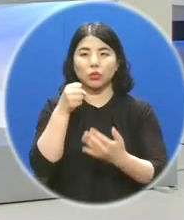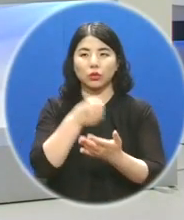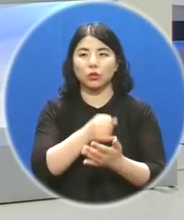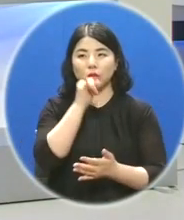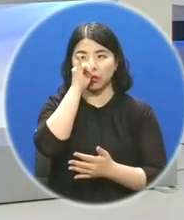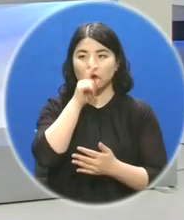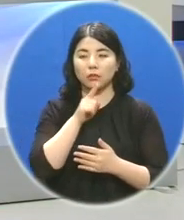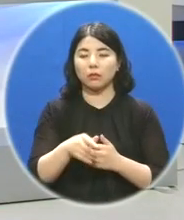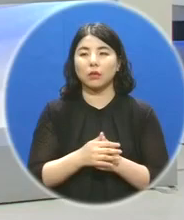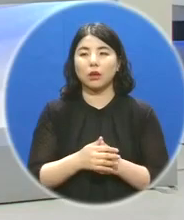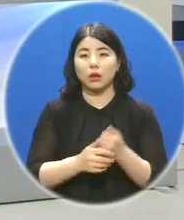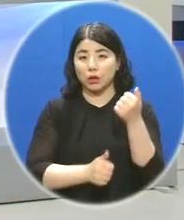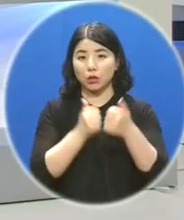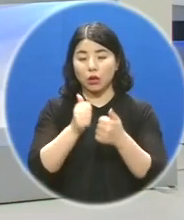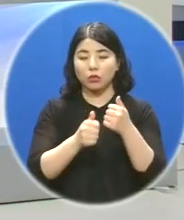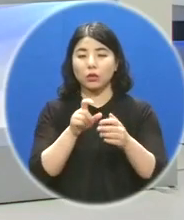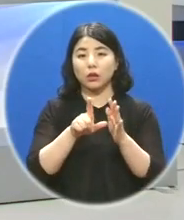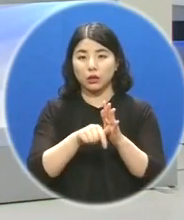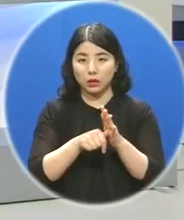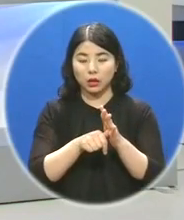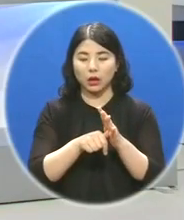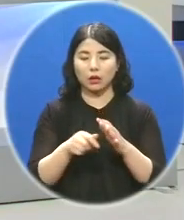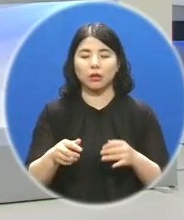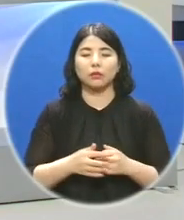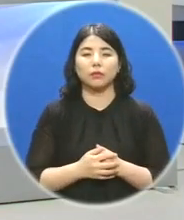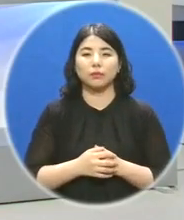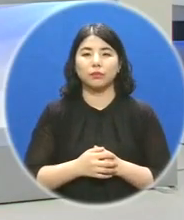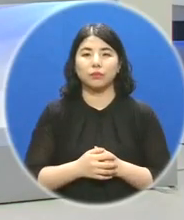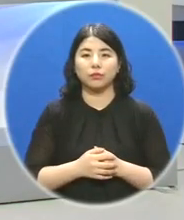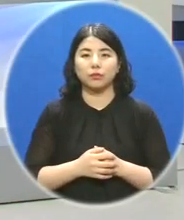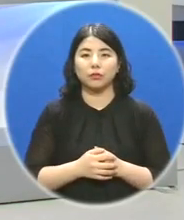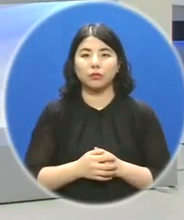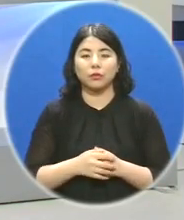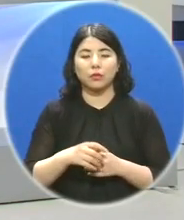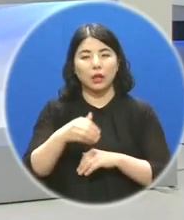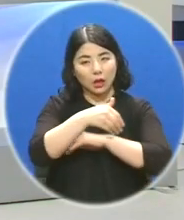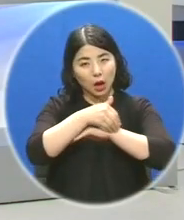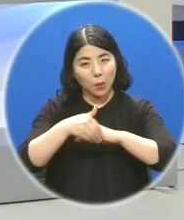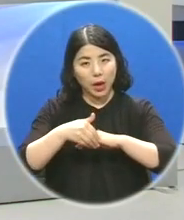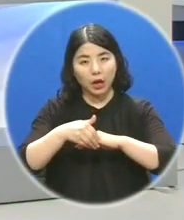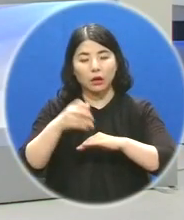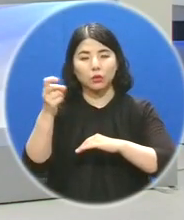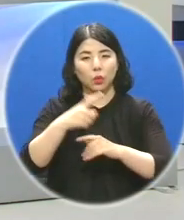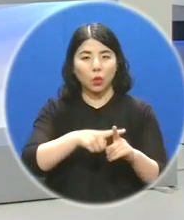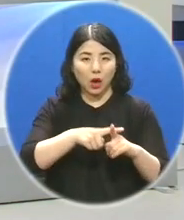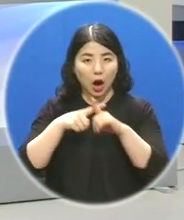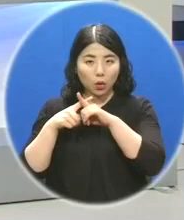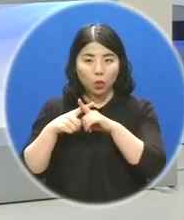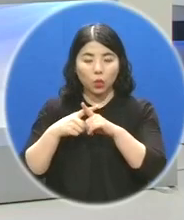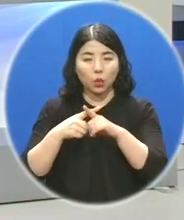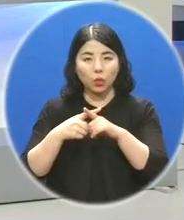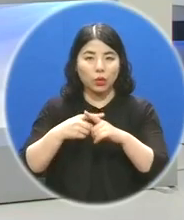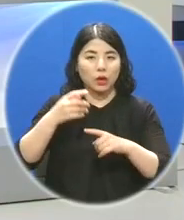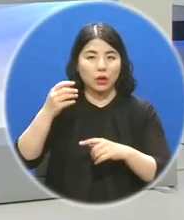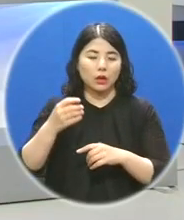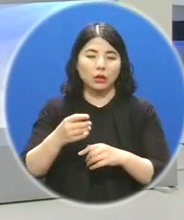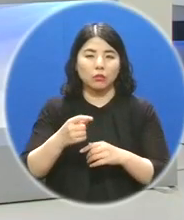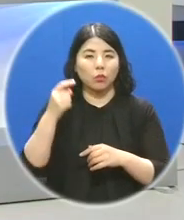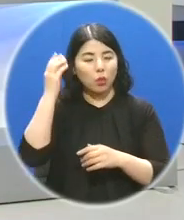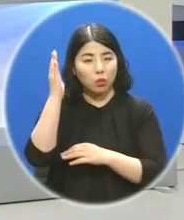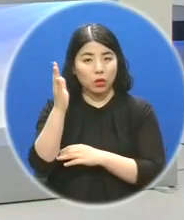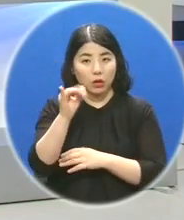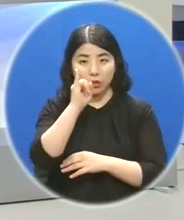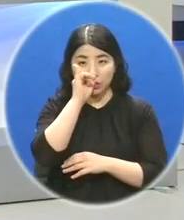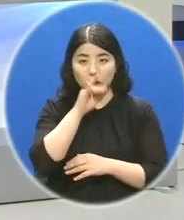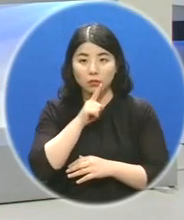겁니다. 그럼 경선을 할 때 그때는 뭐 나름의 계획이라든가 각오라든가 포부 뭐 이런 정견 발표는 하는